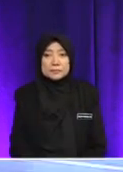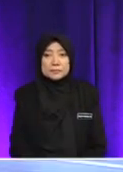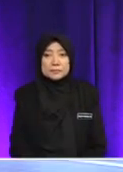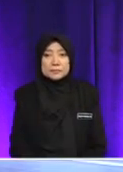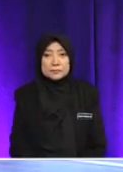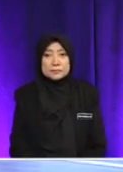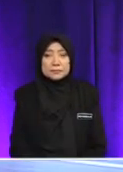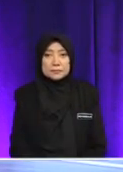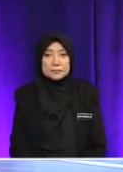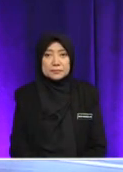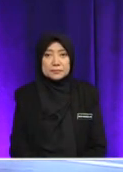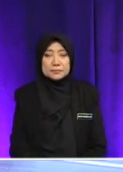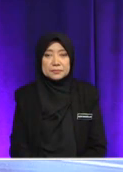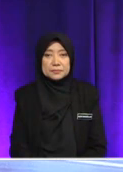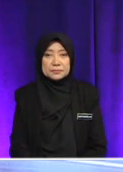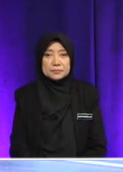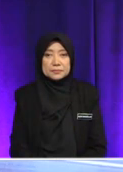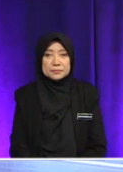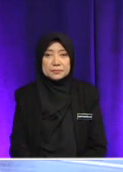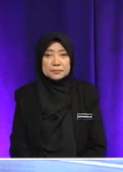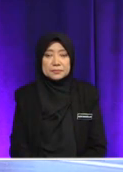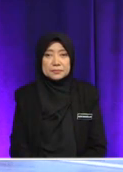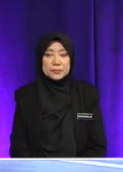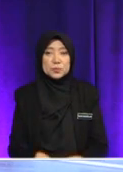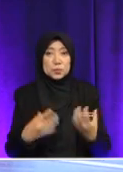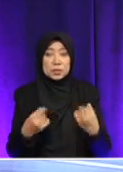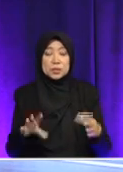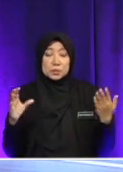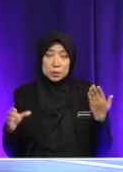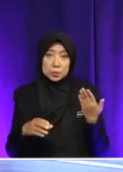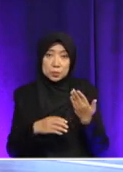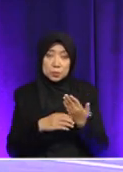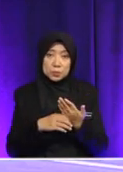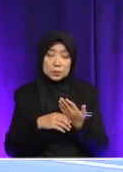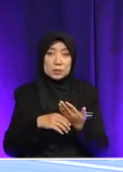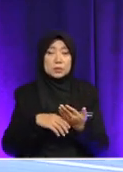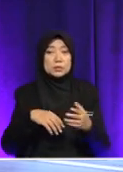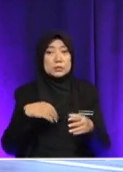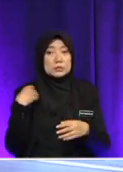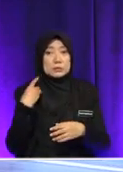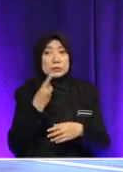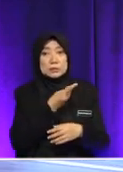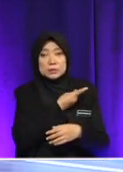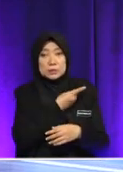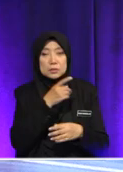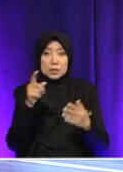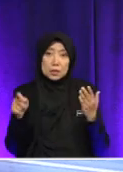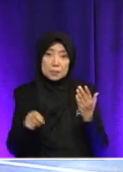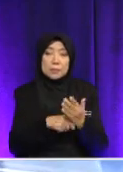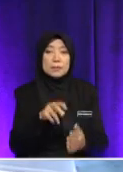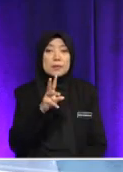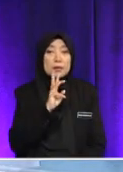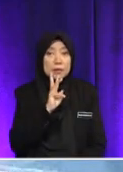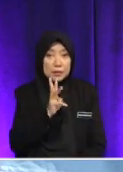di dalam Oke bila kita campurkan Oke kita nak bawa adonan dia so jadi kita kena Tambah